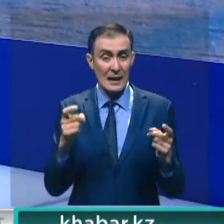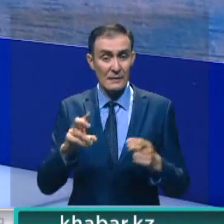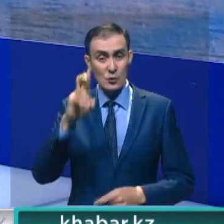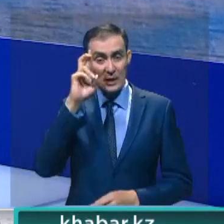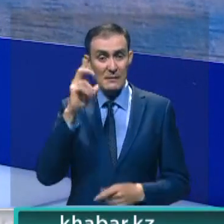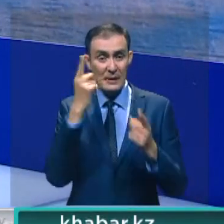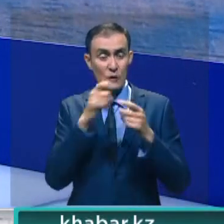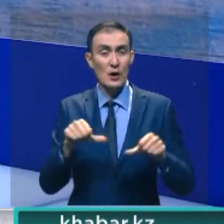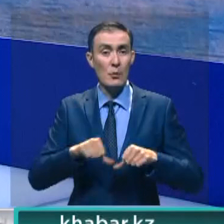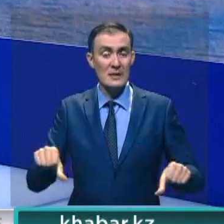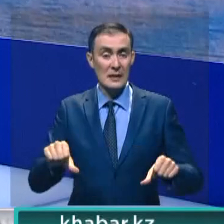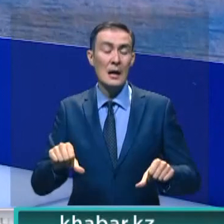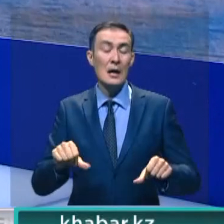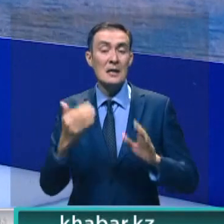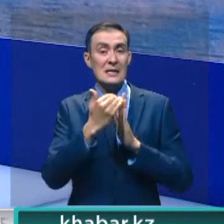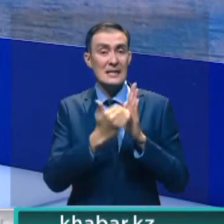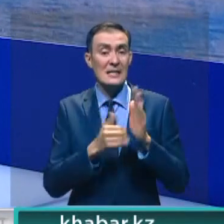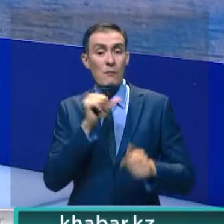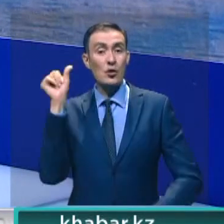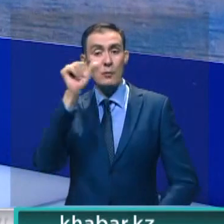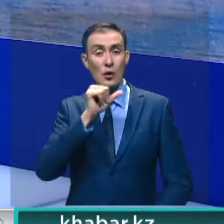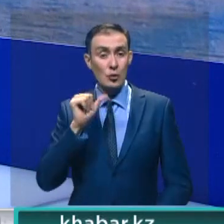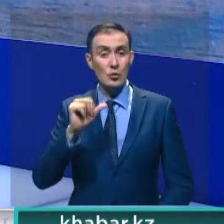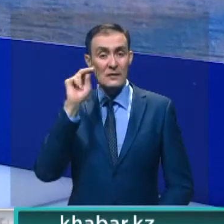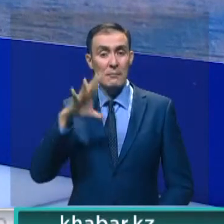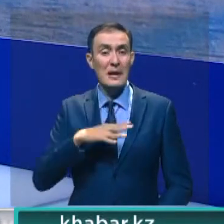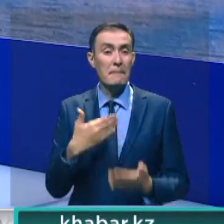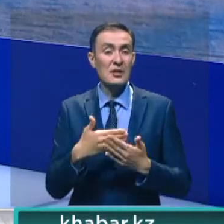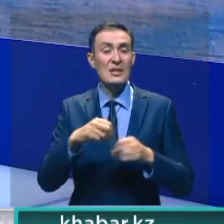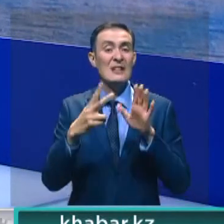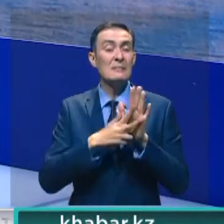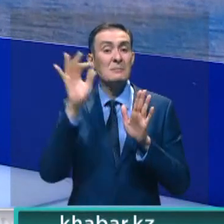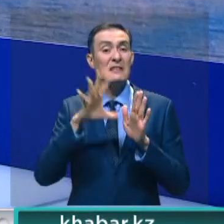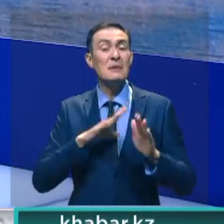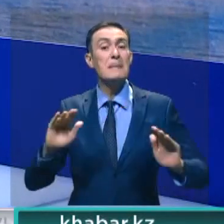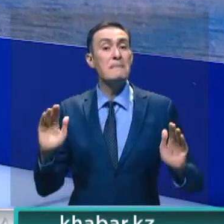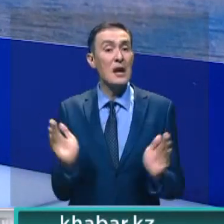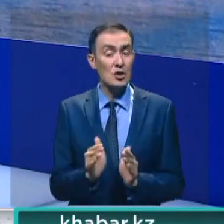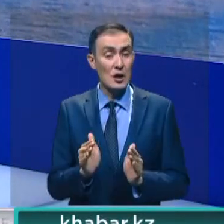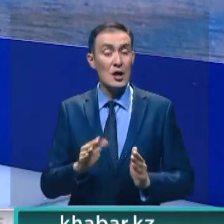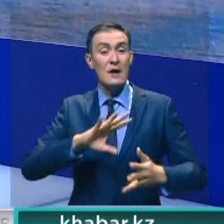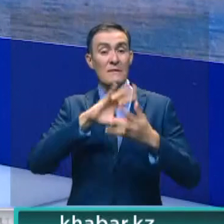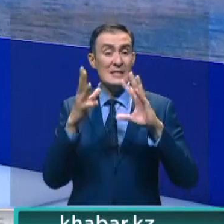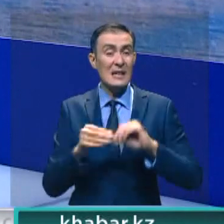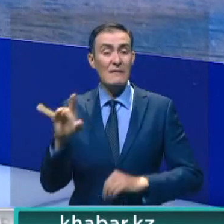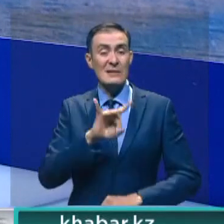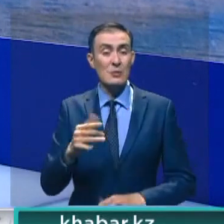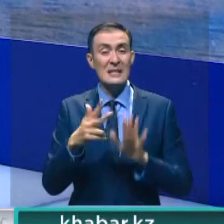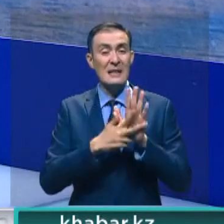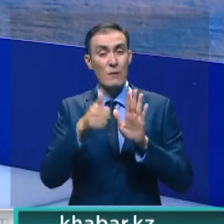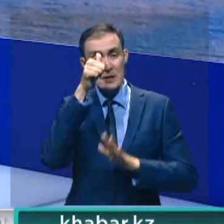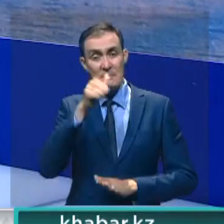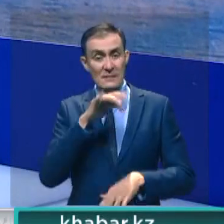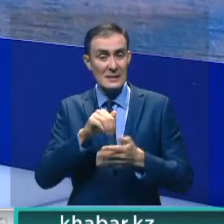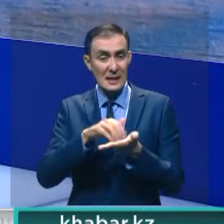стране приводит Комитет правовой статистики. В прошлом году цифры были почти на 18% меньше. В целом в республике за 8